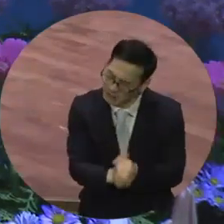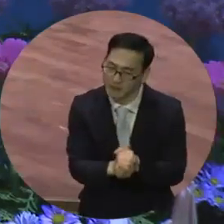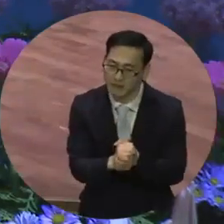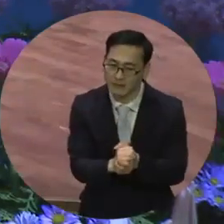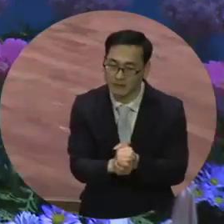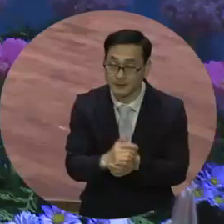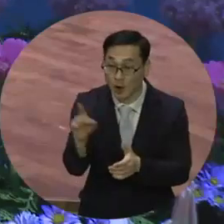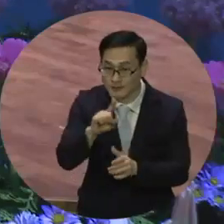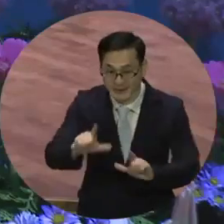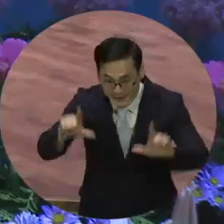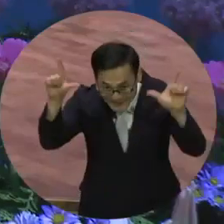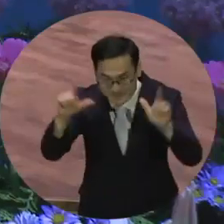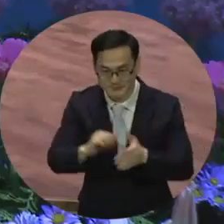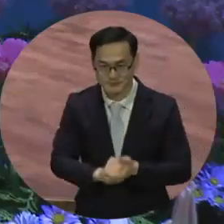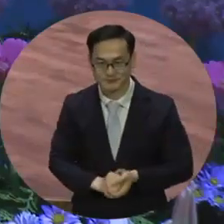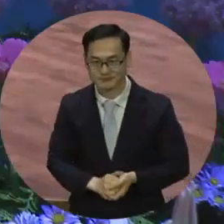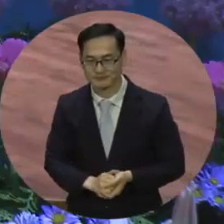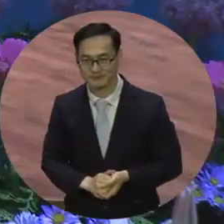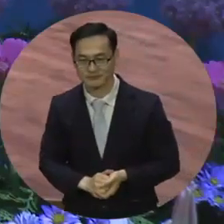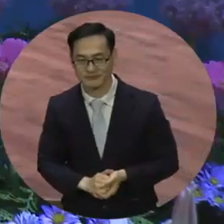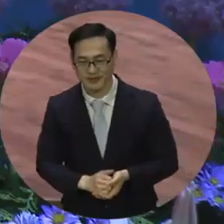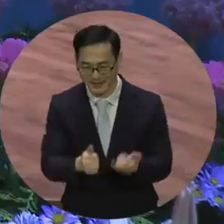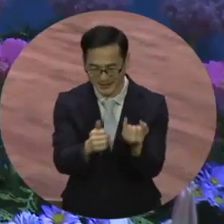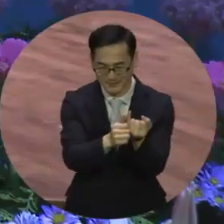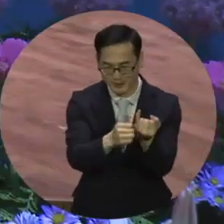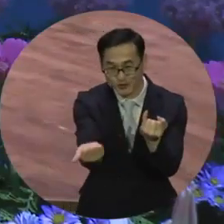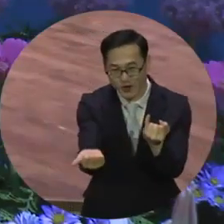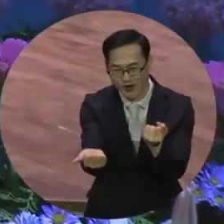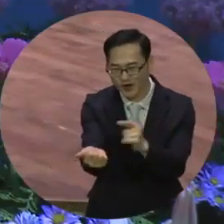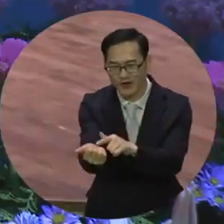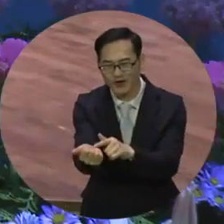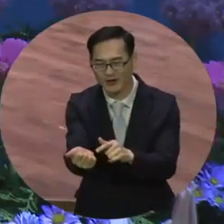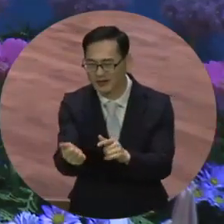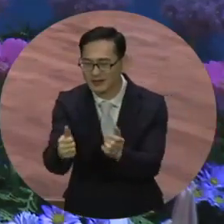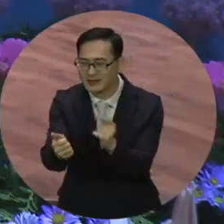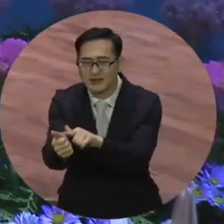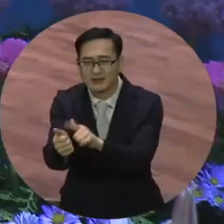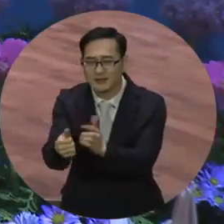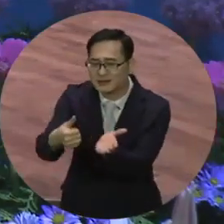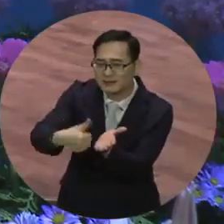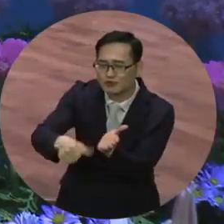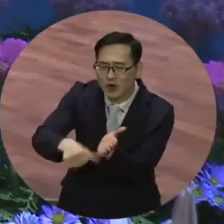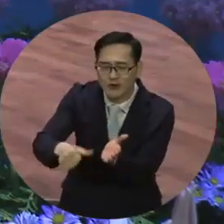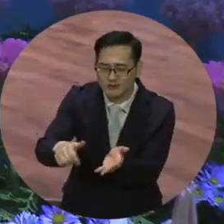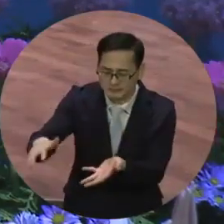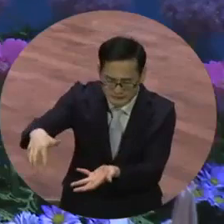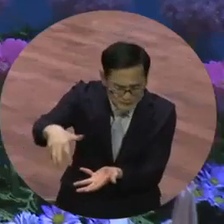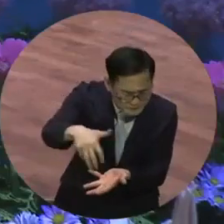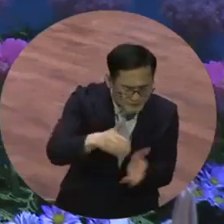날 남편이 죽은데 남편을 물건들을 쭉 정리를 하다가